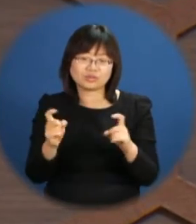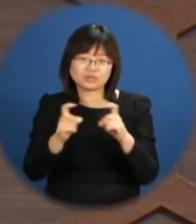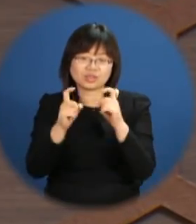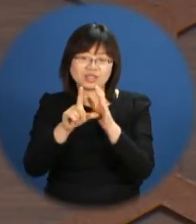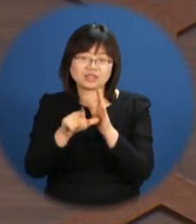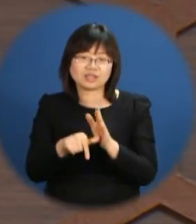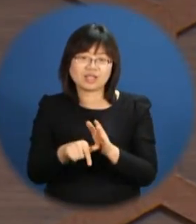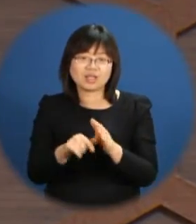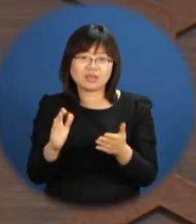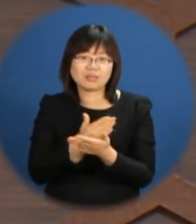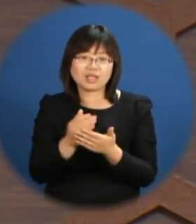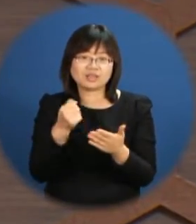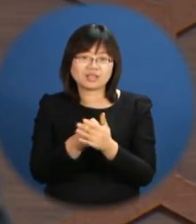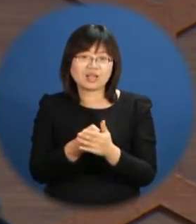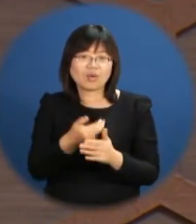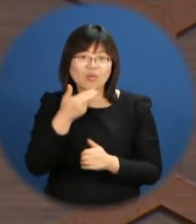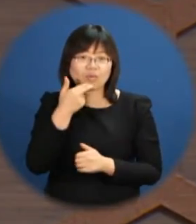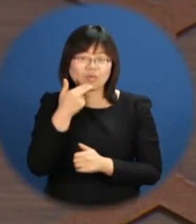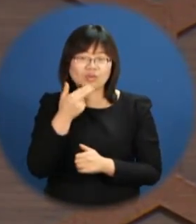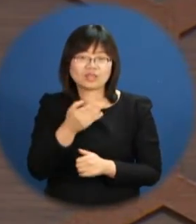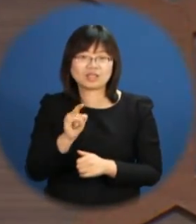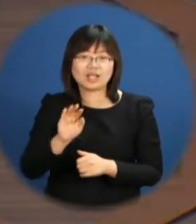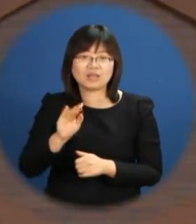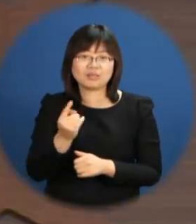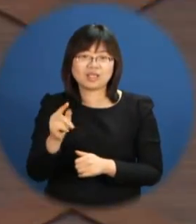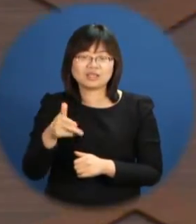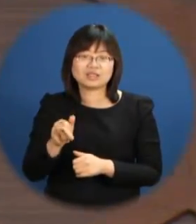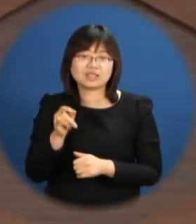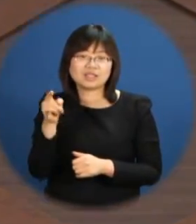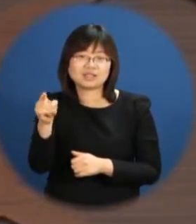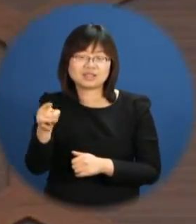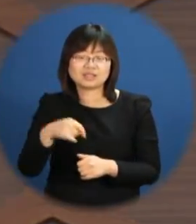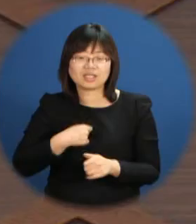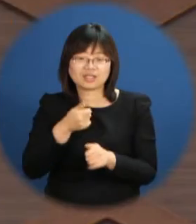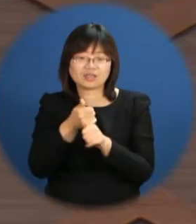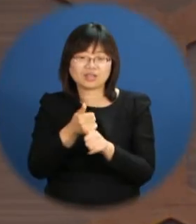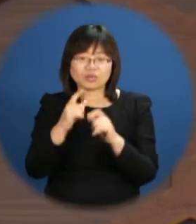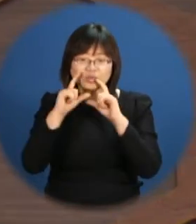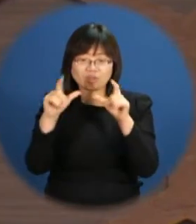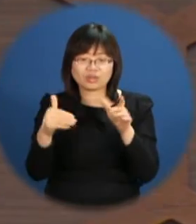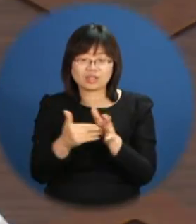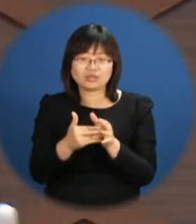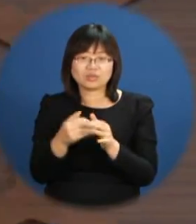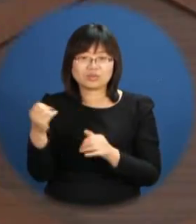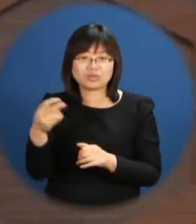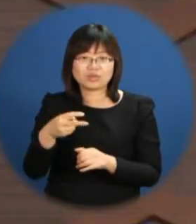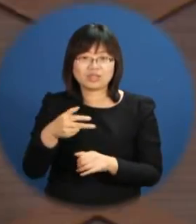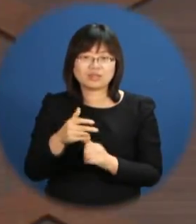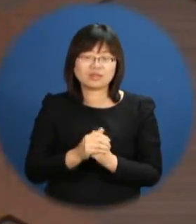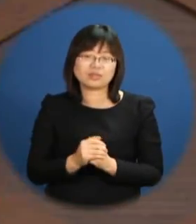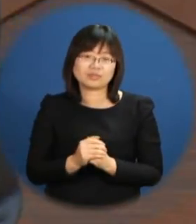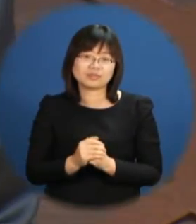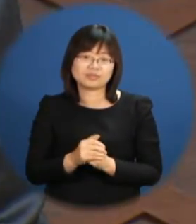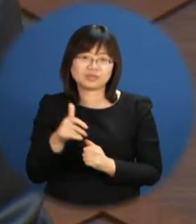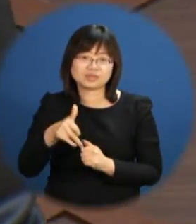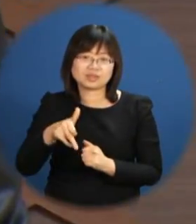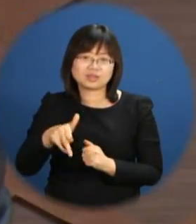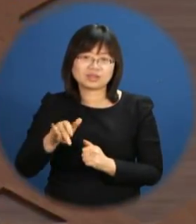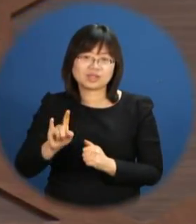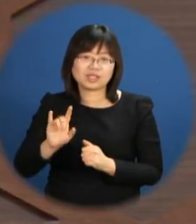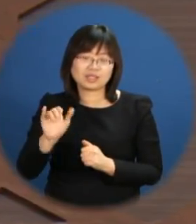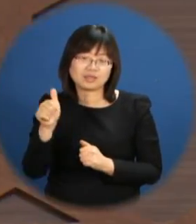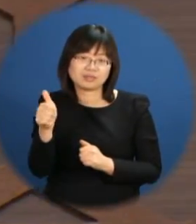는 판결이 안 낫죠 근데 뭐라 바지에는 자기가 이겼다고 선언을 했고 캡은 되시는 아